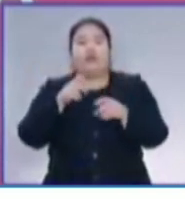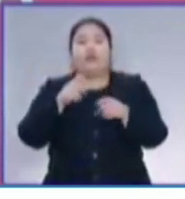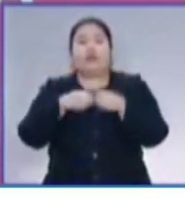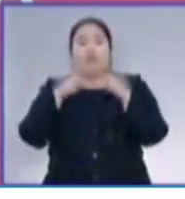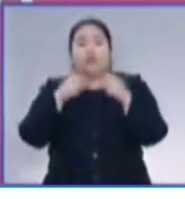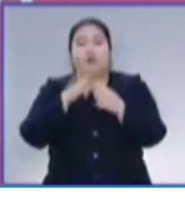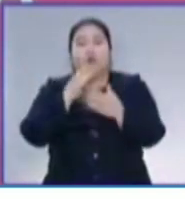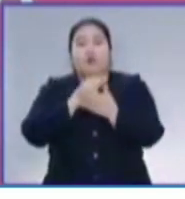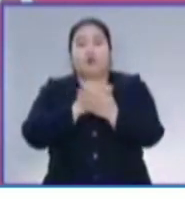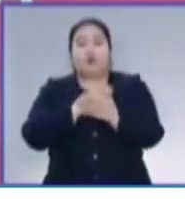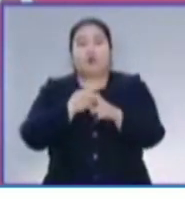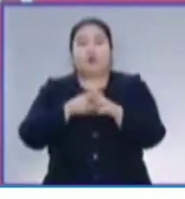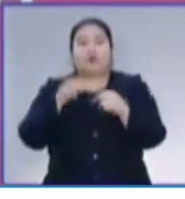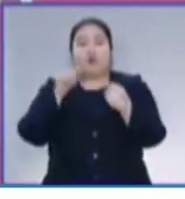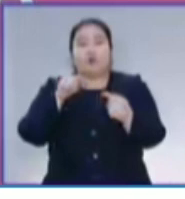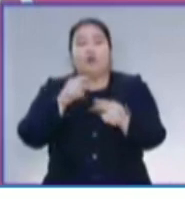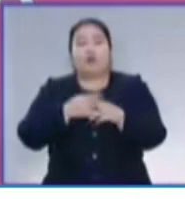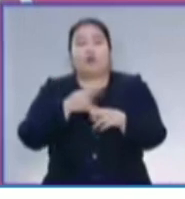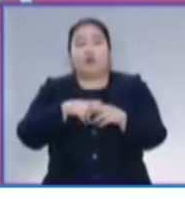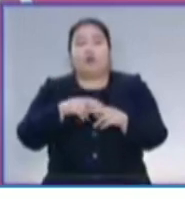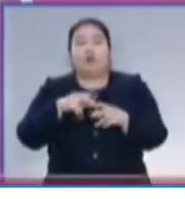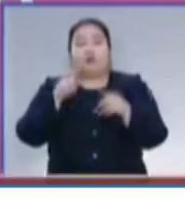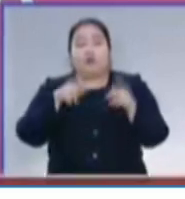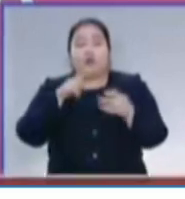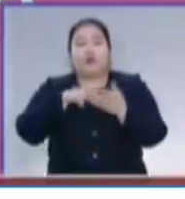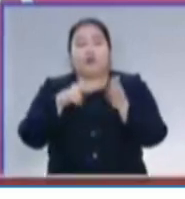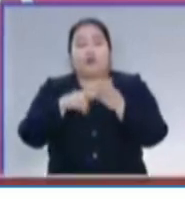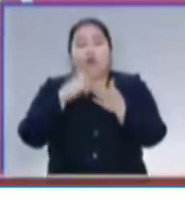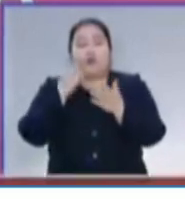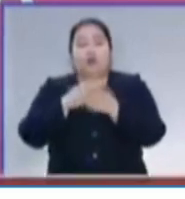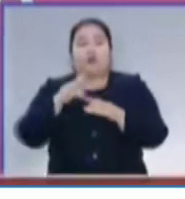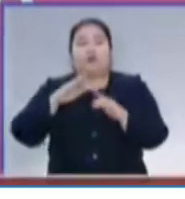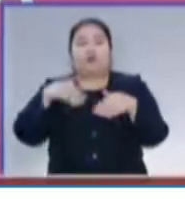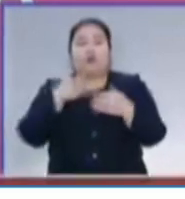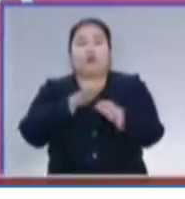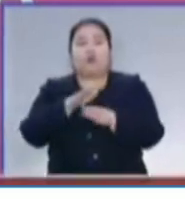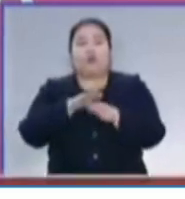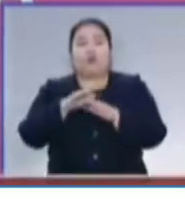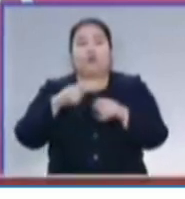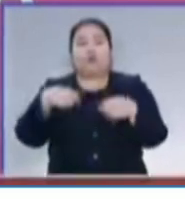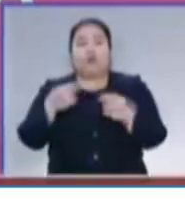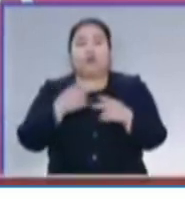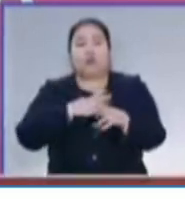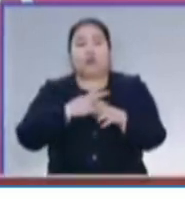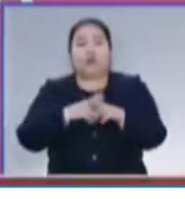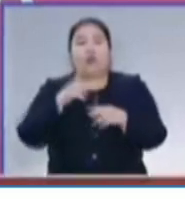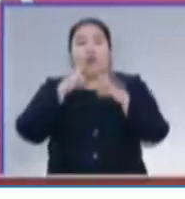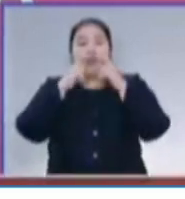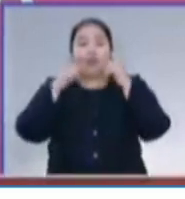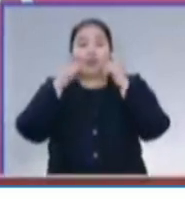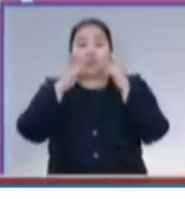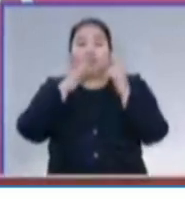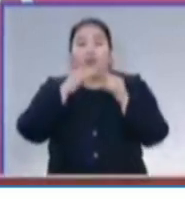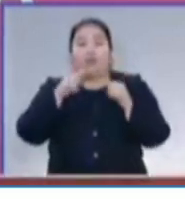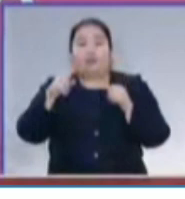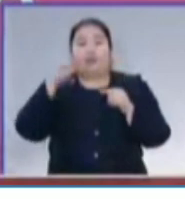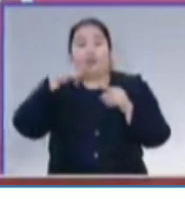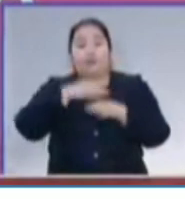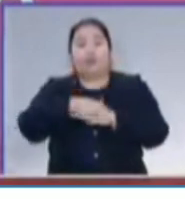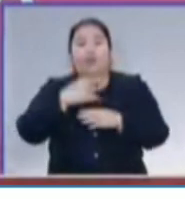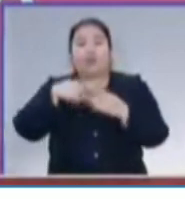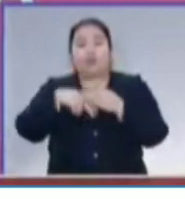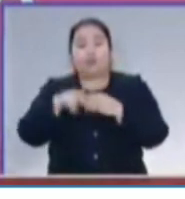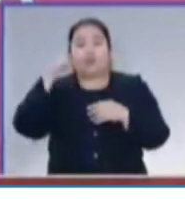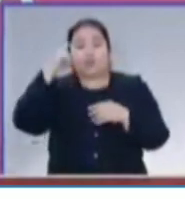buzganlarga nisbatan keskin chora ko'rish vazifasi yuklatilgan. Agar siz karantin davrida ko'chaga chiqsangiz, bilingki, har bir